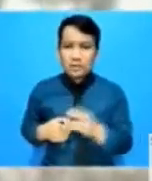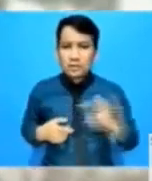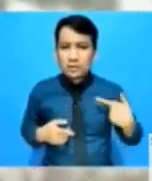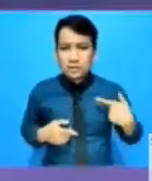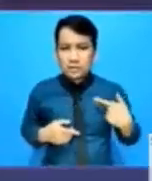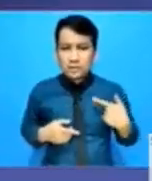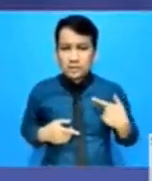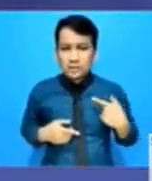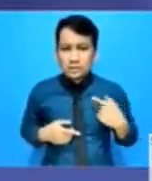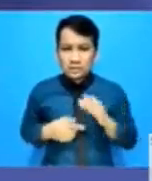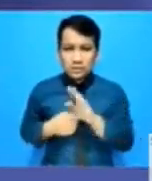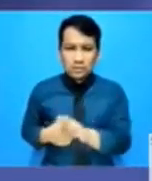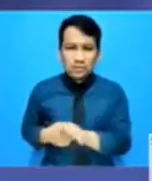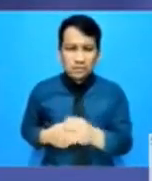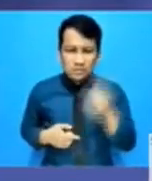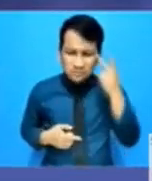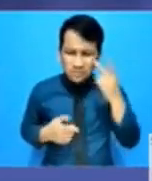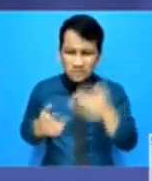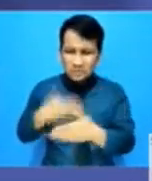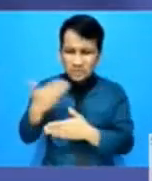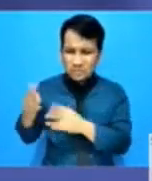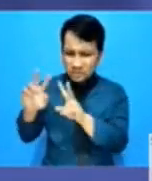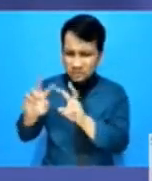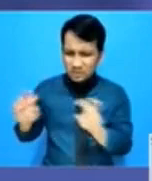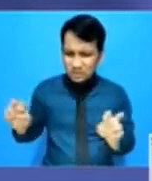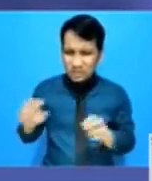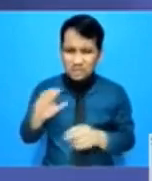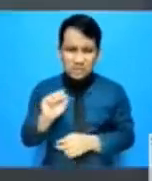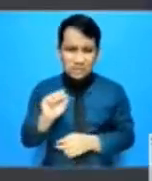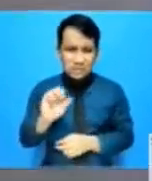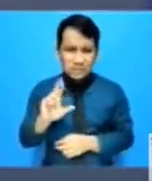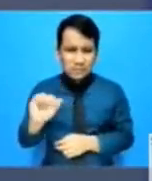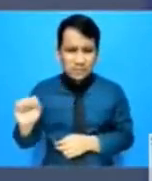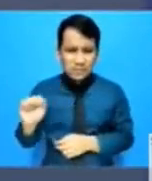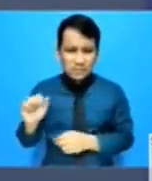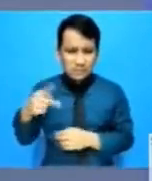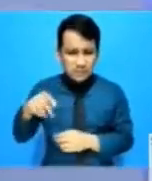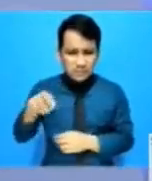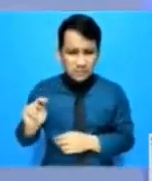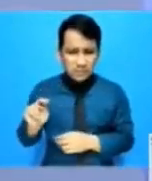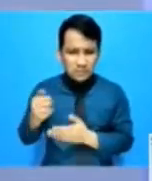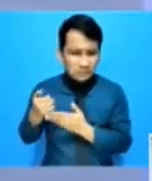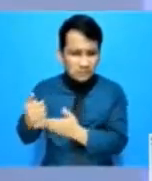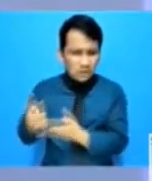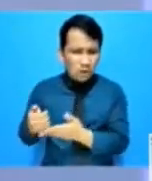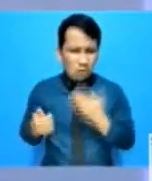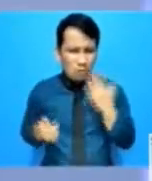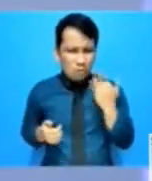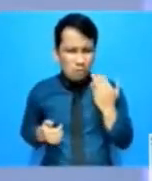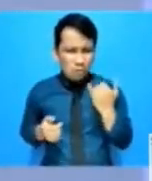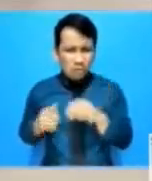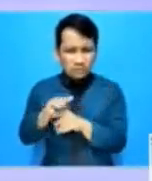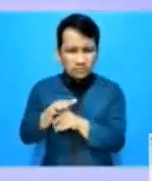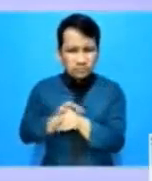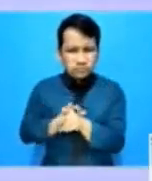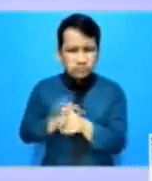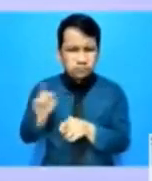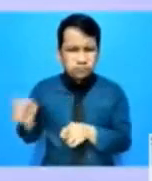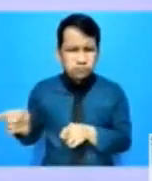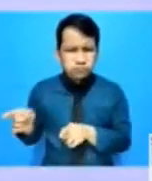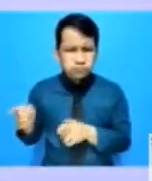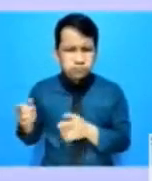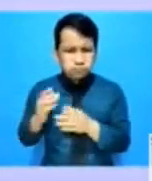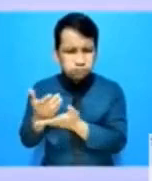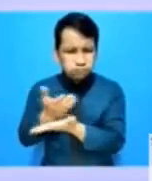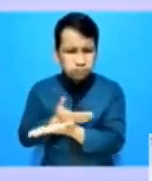doktor po sa ulo, sir. Inibisiga na ng San Rafael PNP ang hit and run, pero bakit ang baga ng usad ng kaso? Depensa